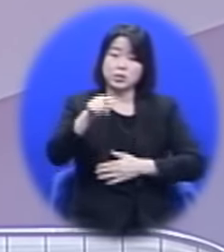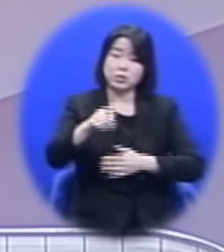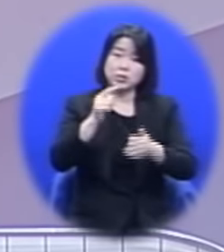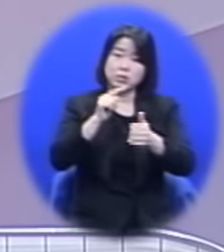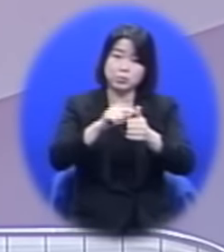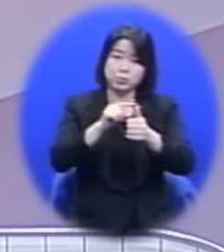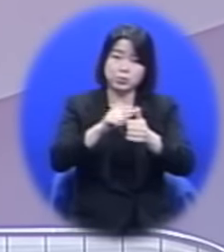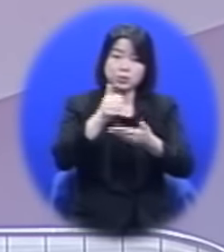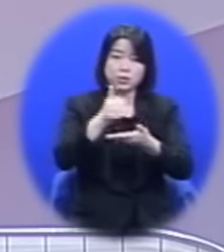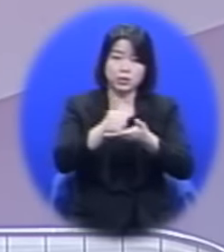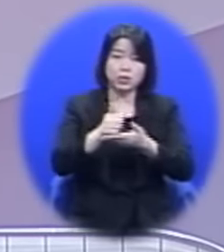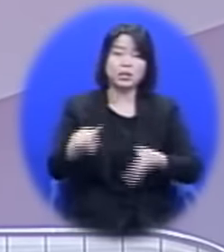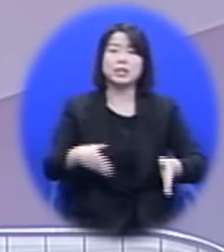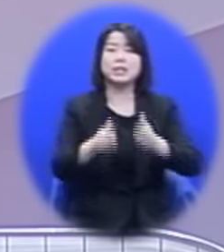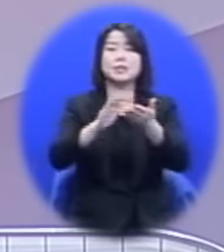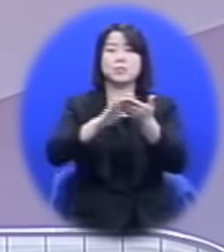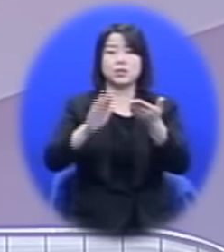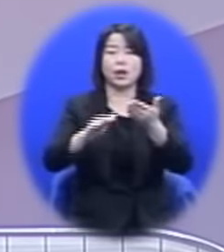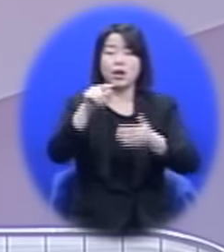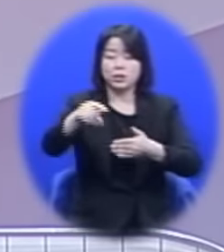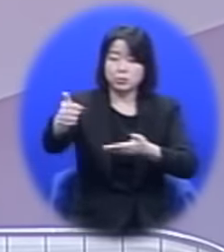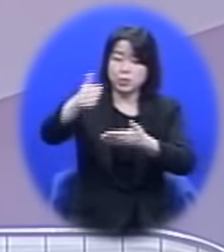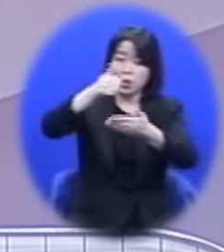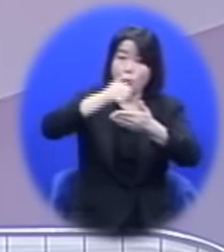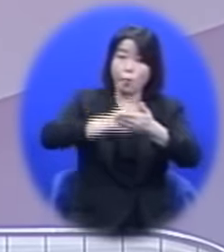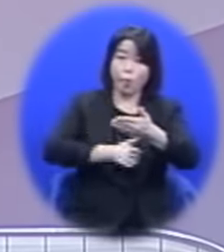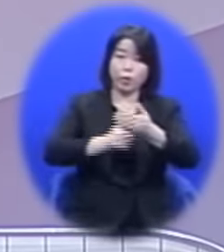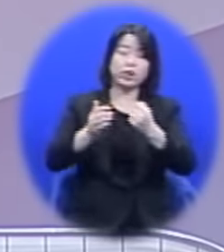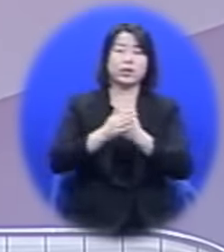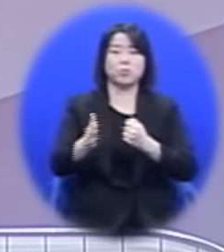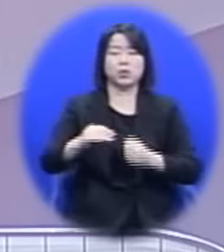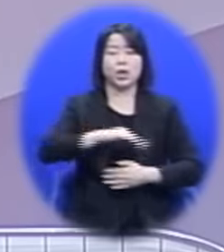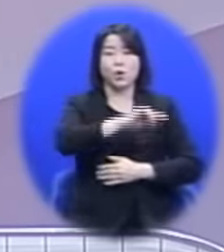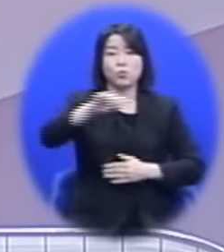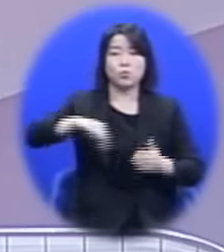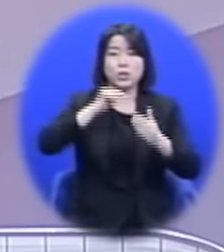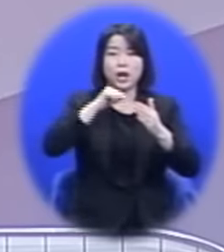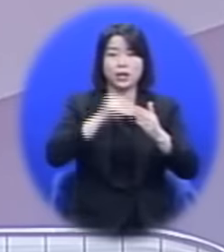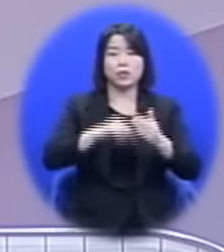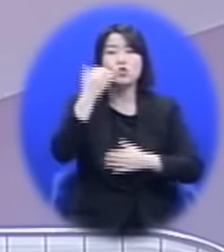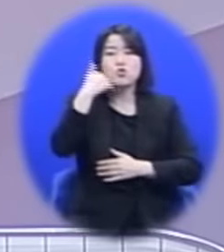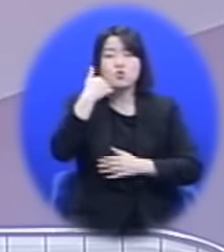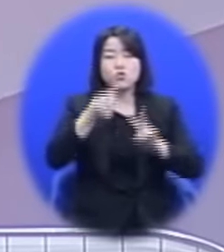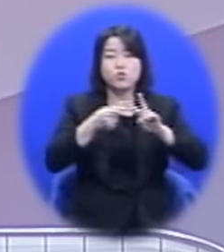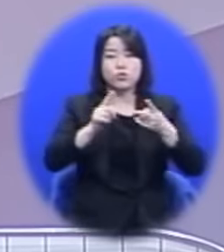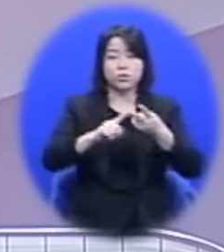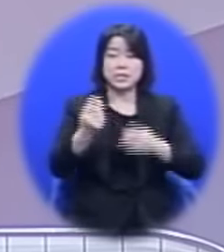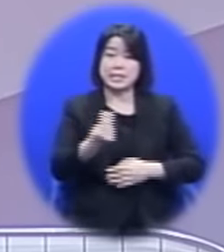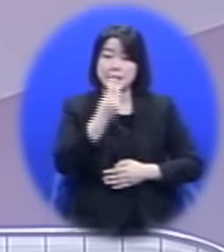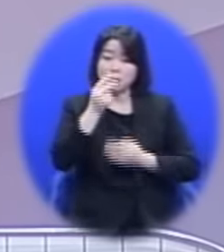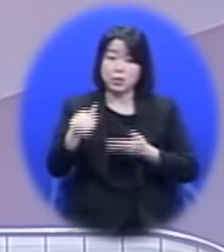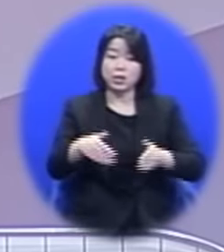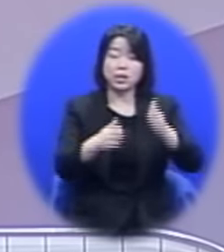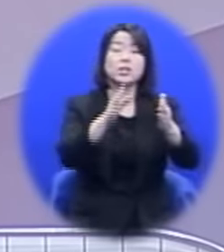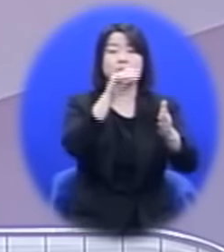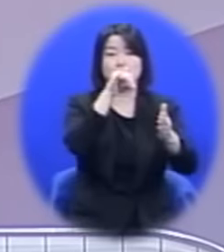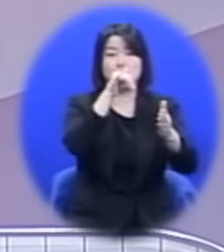길이십니다. 그분이 우리 안에 오셨기 때문에 우리 안에는 누구나 다 생명의 길이